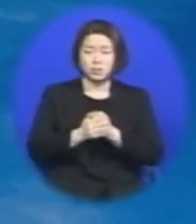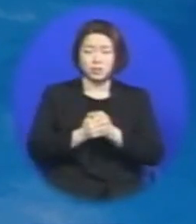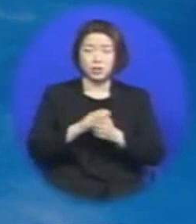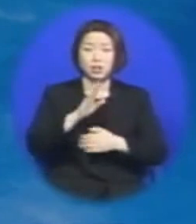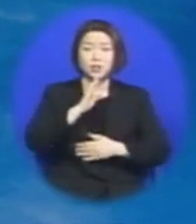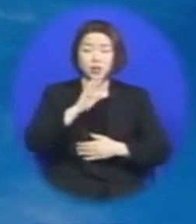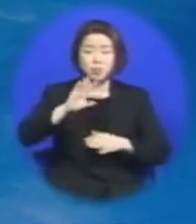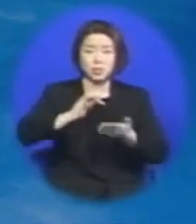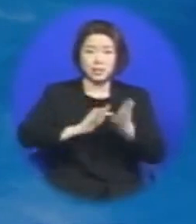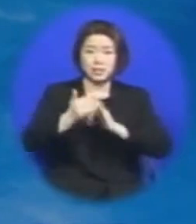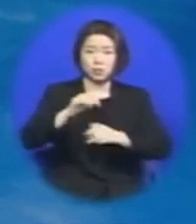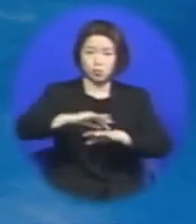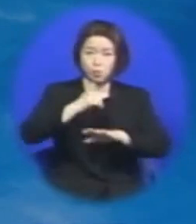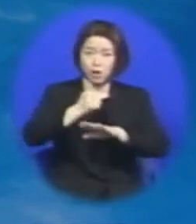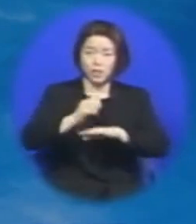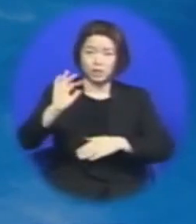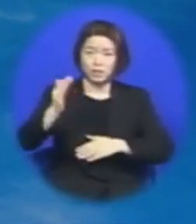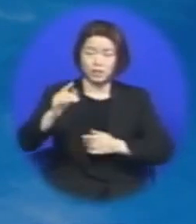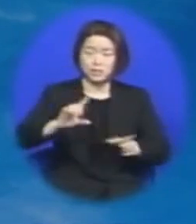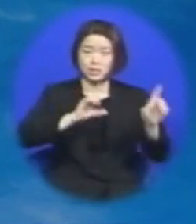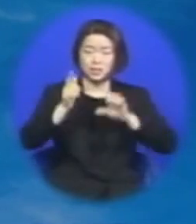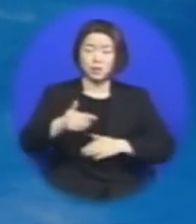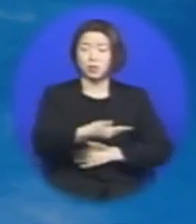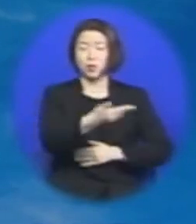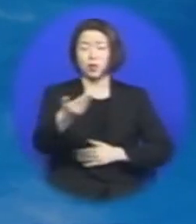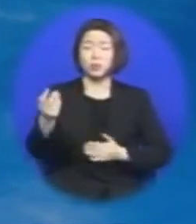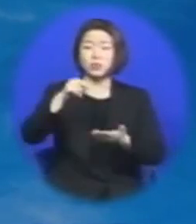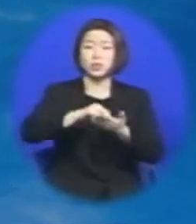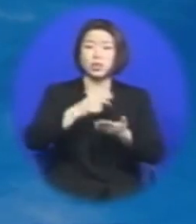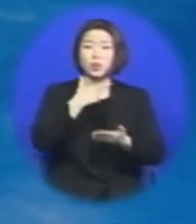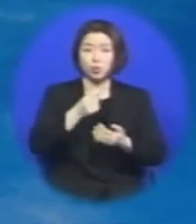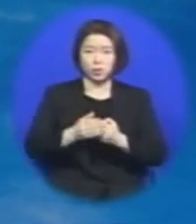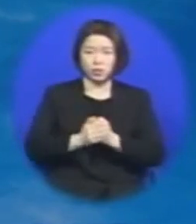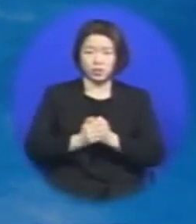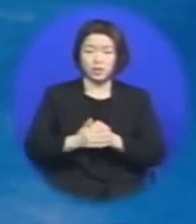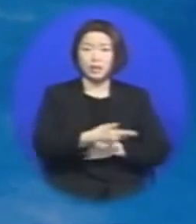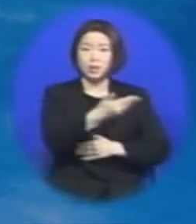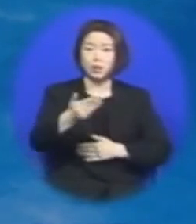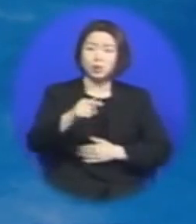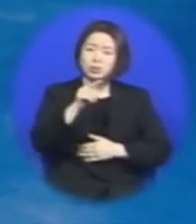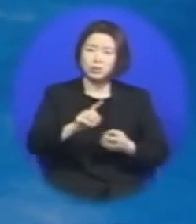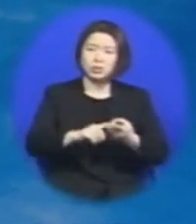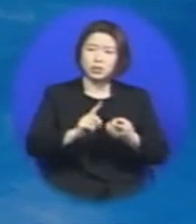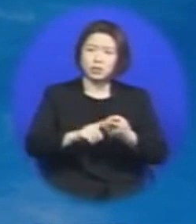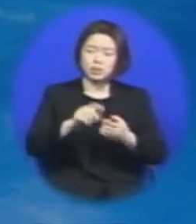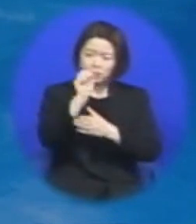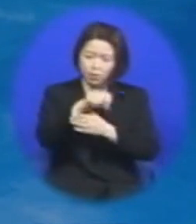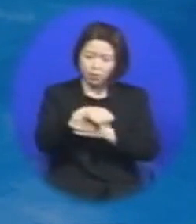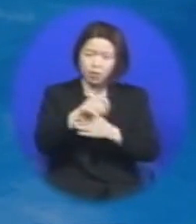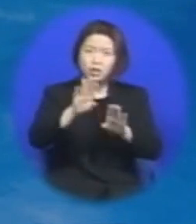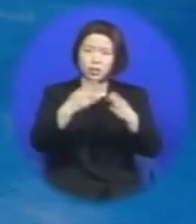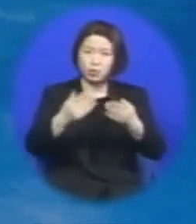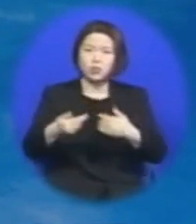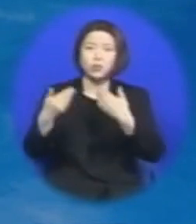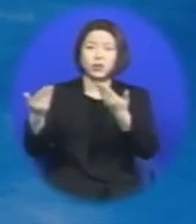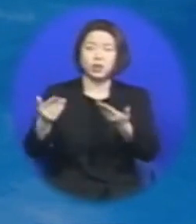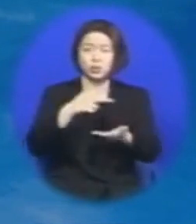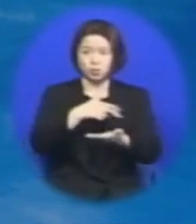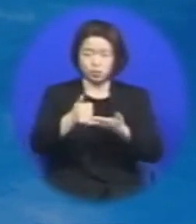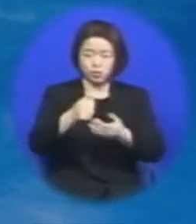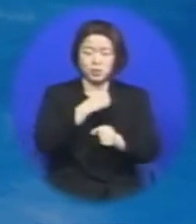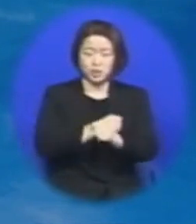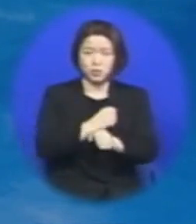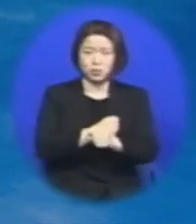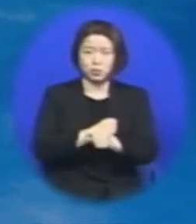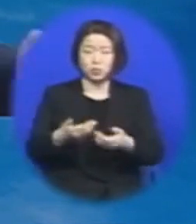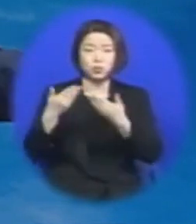왕되신 삶으로 여러분을 세우기를 원하십니다 여러분이 그걸 허락하셔야 됩니다 주님이 그리 하실 수 있도록